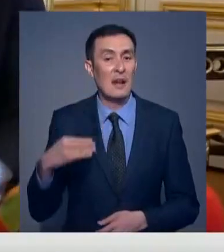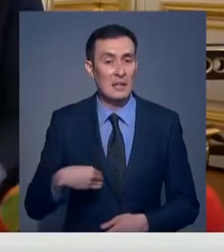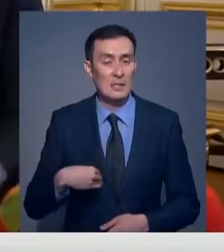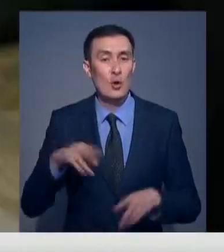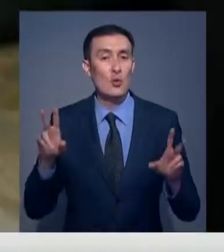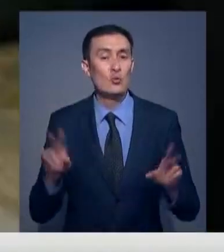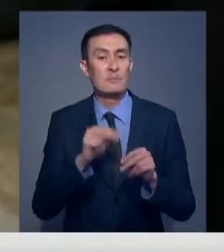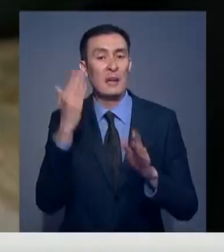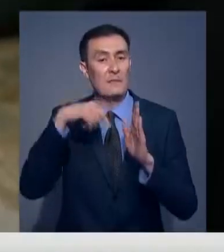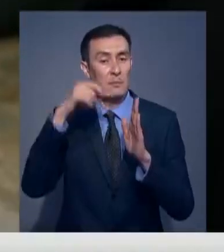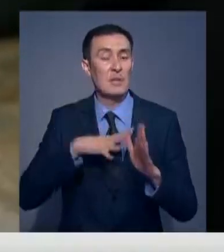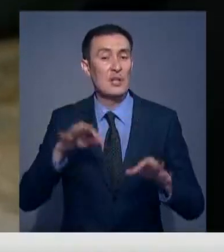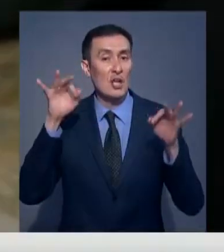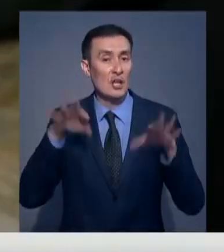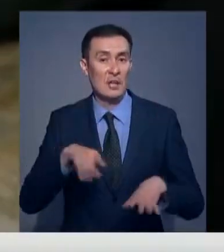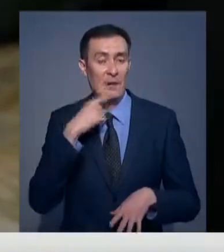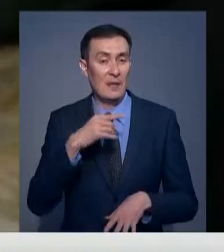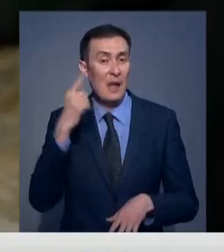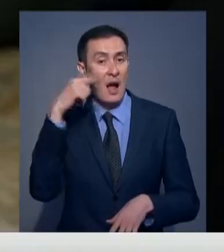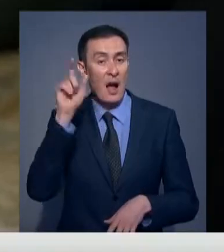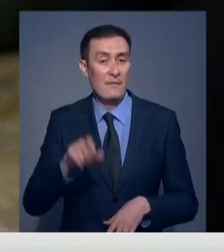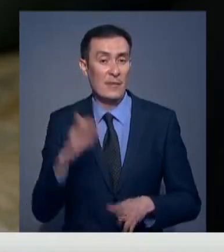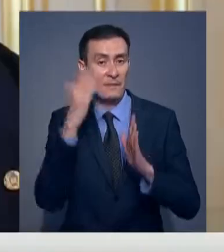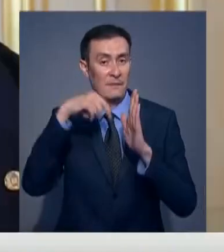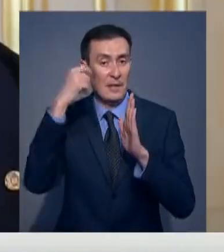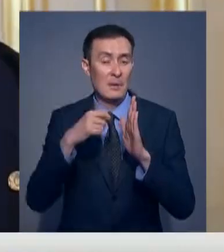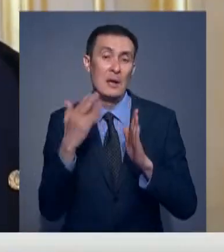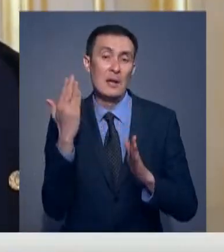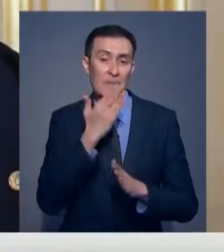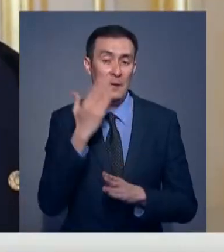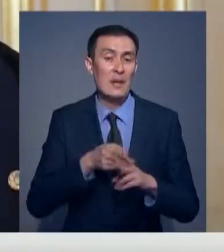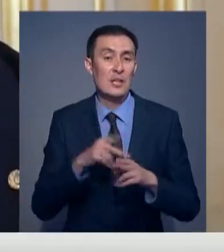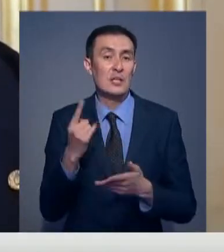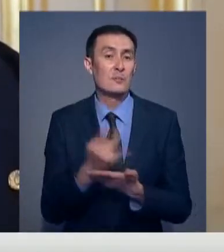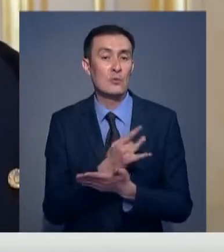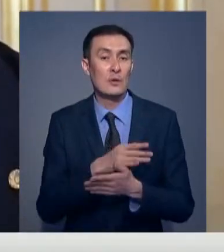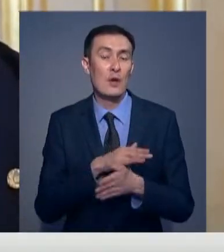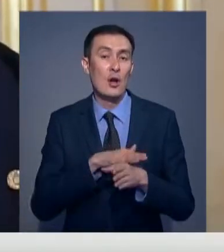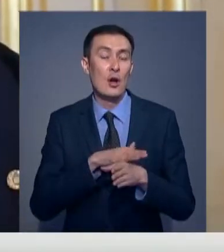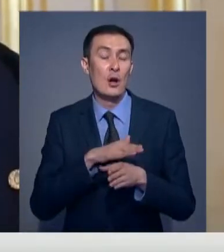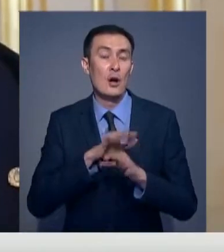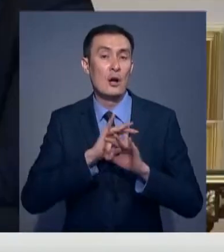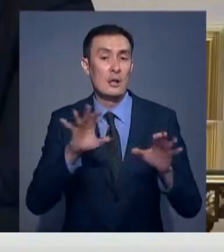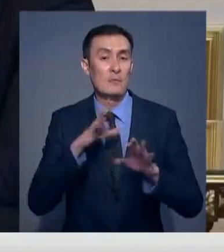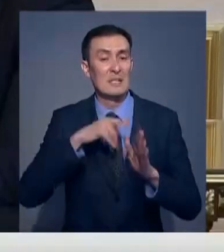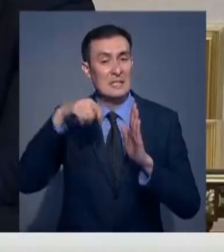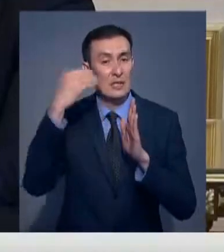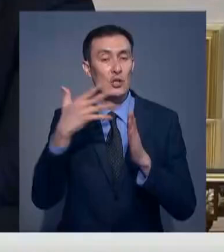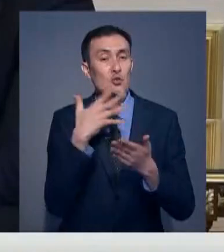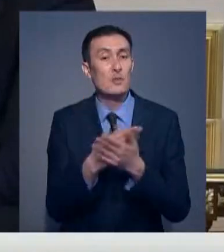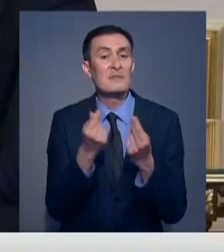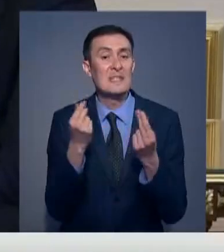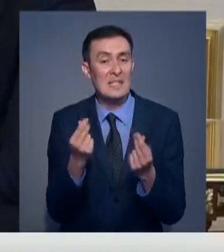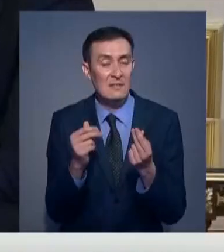Франции. Успех картины стал неожиданным, признается автор картины. Фильм «Марьям» – это дебютный полный метр Шарипы. Он был снят на ее